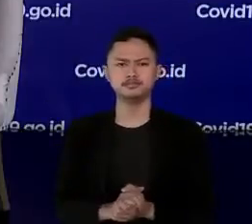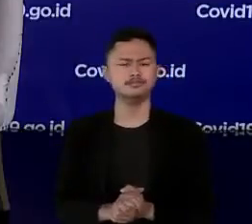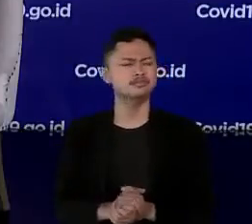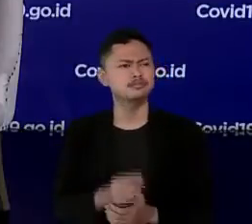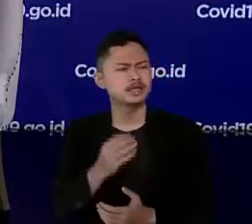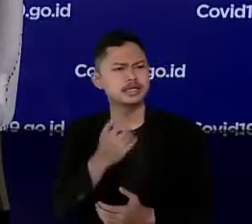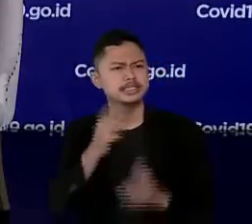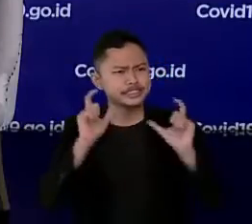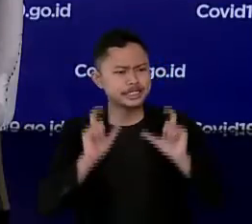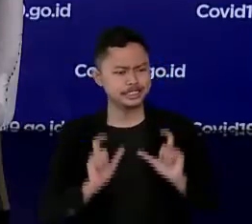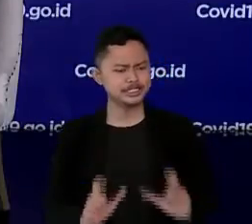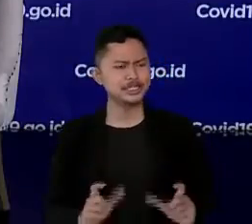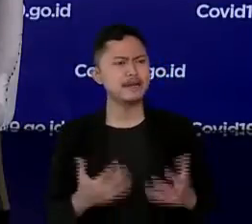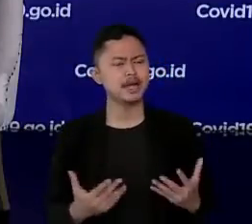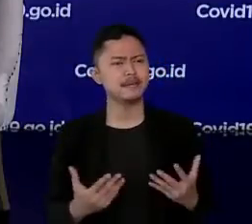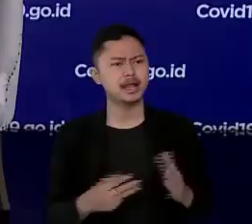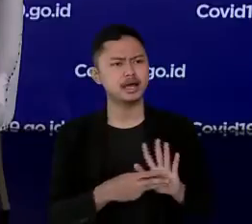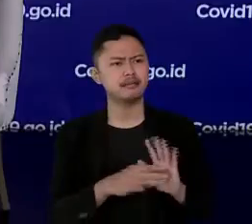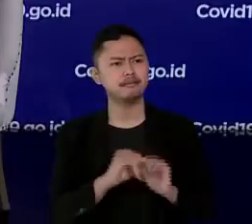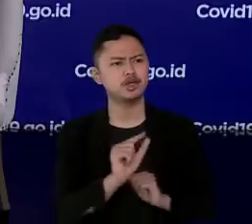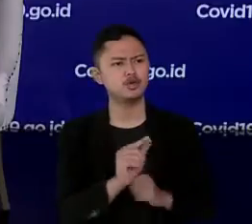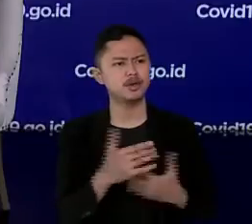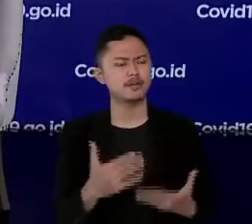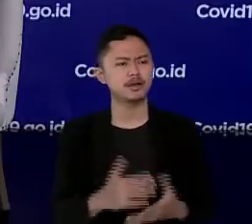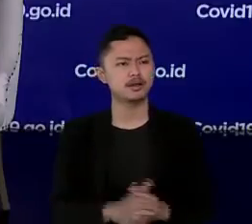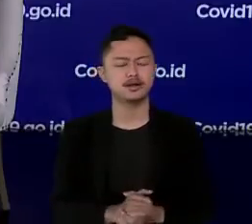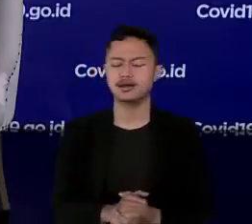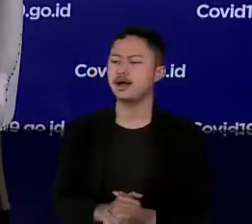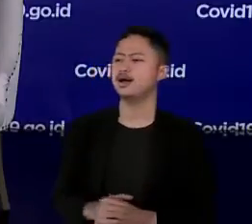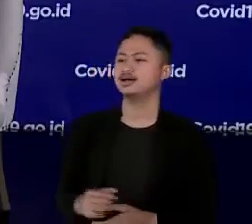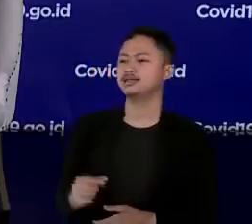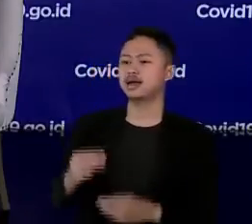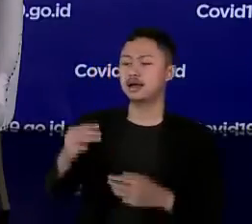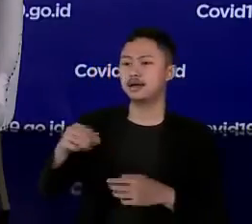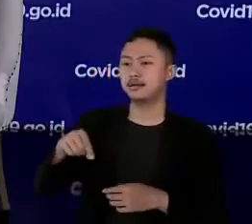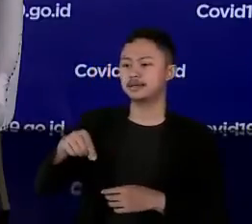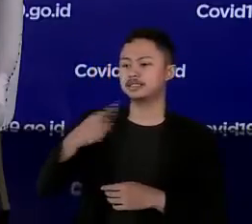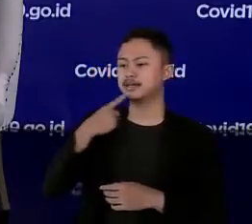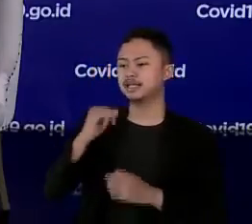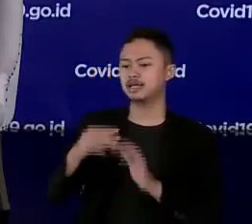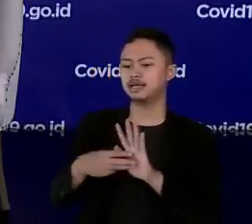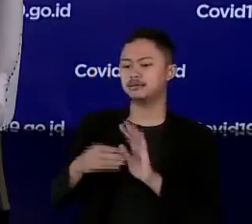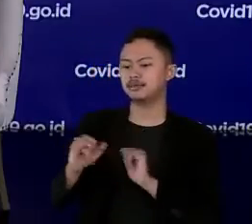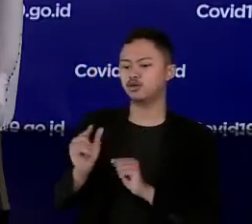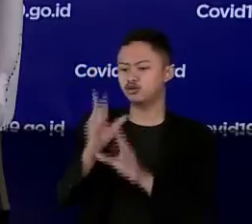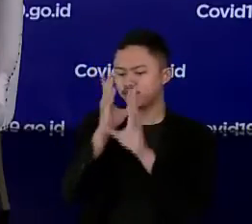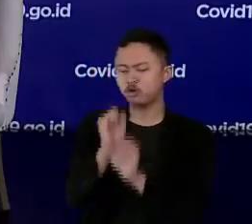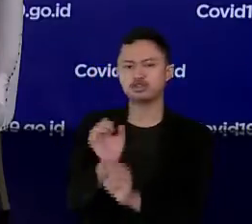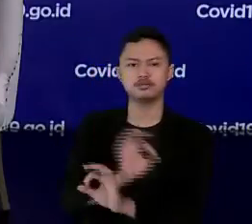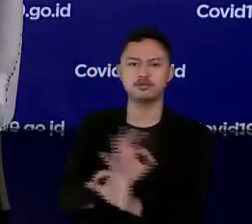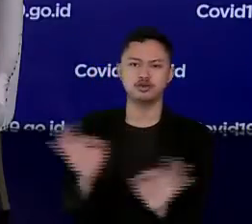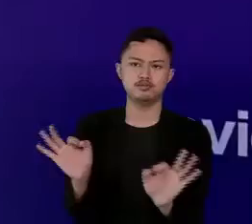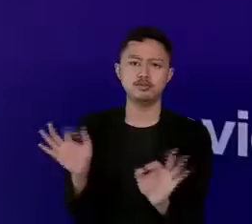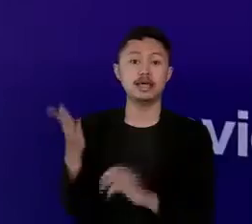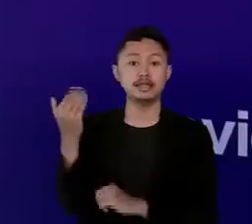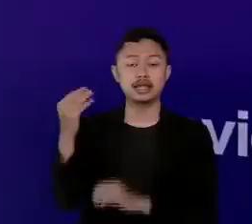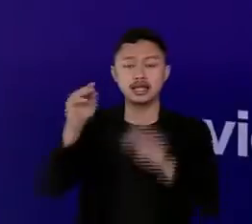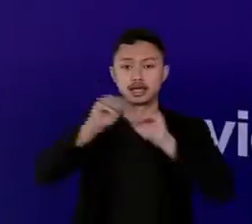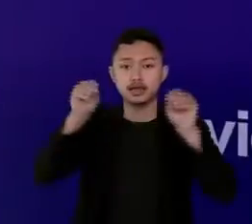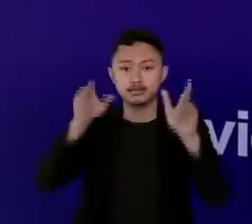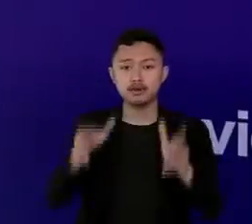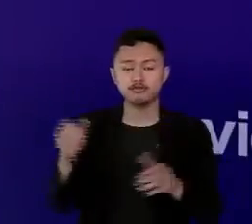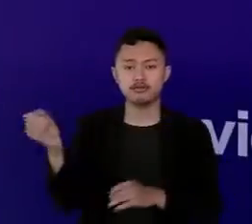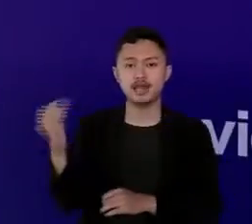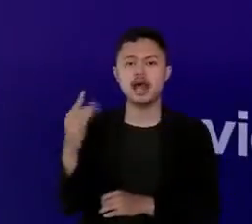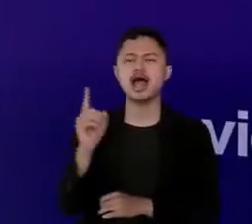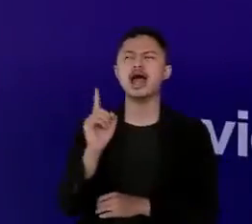diceritakan nggak ya kalau mu itu itu belum termasuk variant of consent yang dikatakan Pro Mardika tadi ada